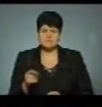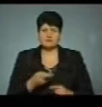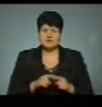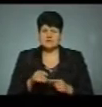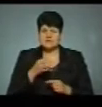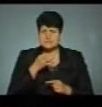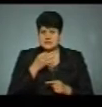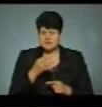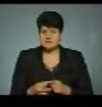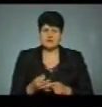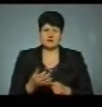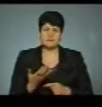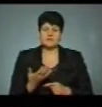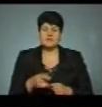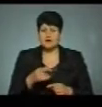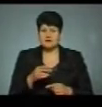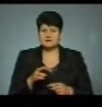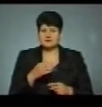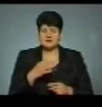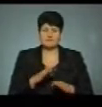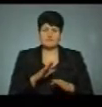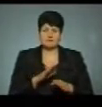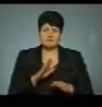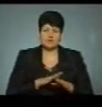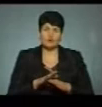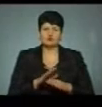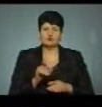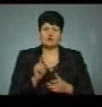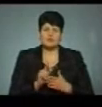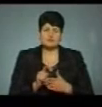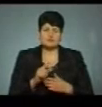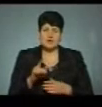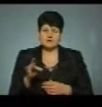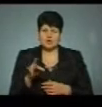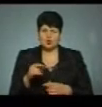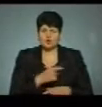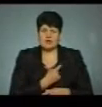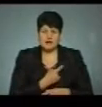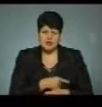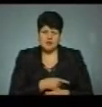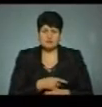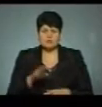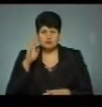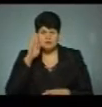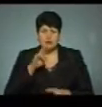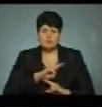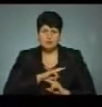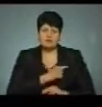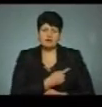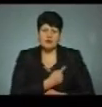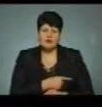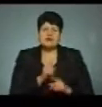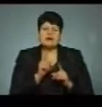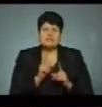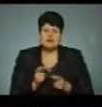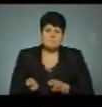прокуратури області Леся Гурецька. Як розповів виконувач обов'язків директора Збаразької районної лікарні Валерій Суконік, чоловік помер у медзакладі, як тільки туди